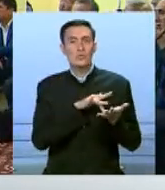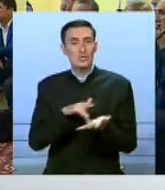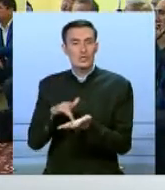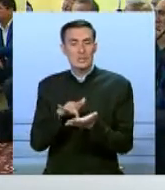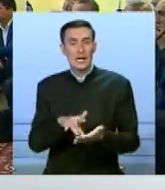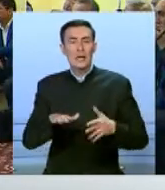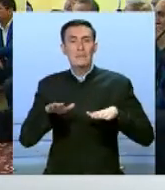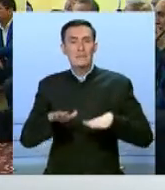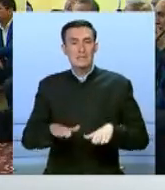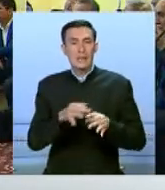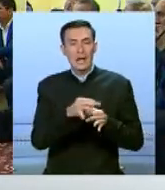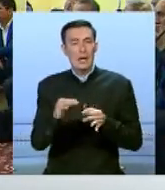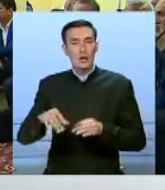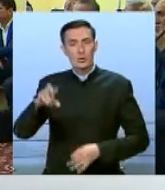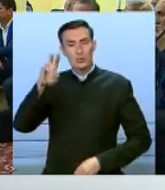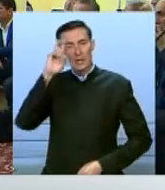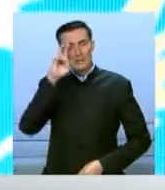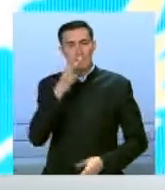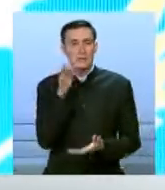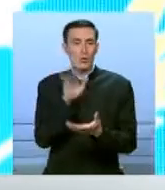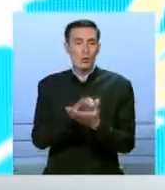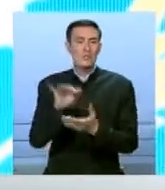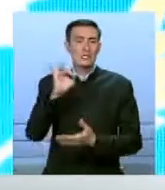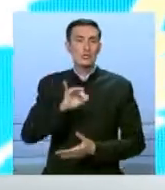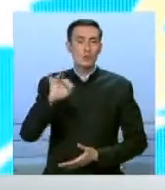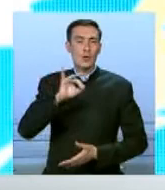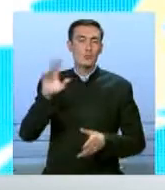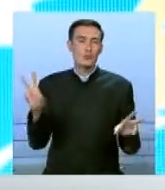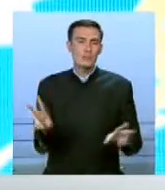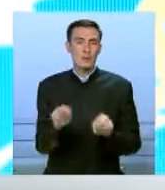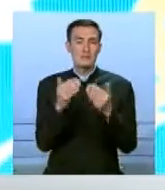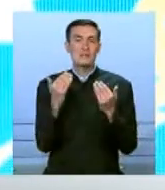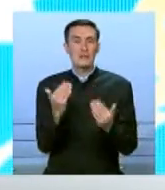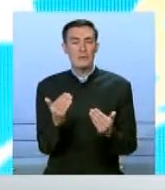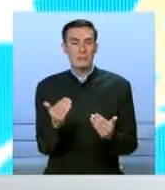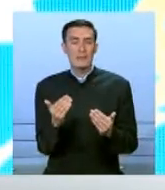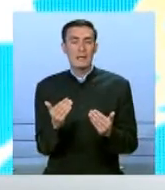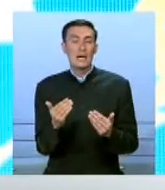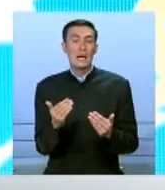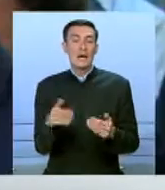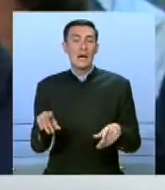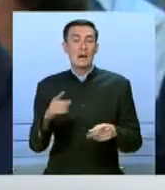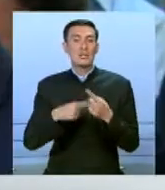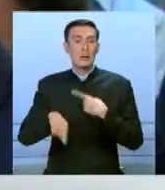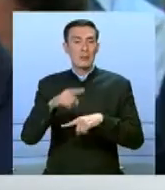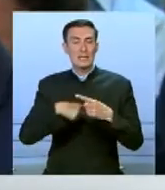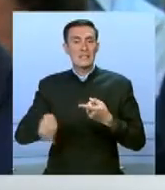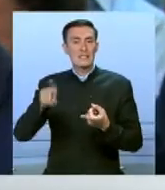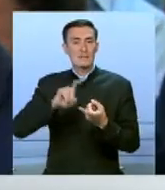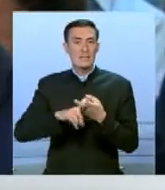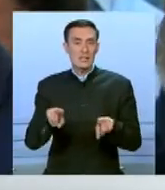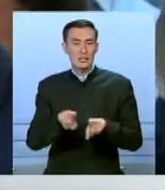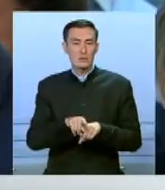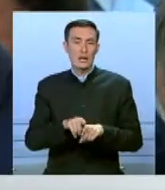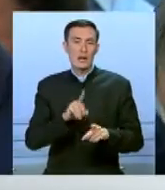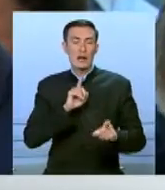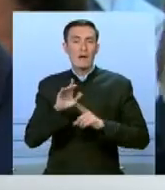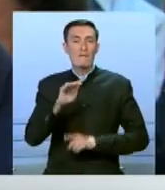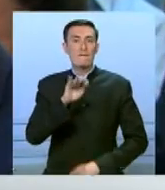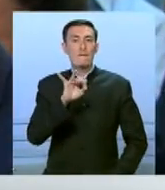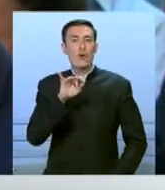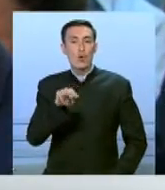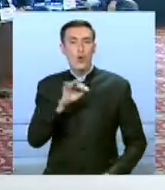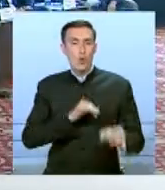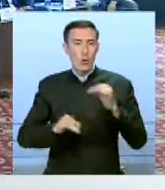туристических местах нашего государства, познакомиться с историями успеха современников страны. Обратная связь будет работать в виде форума, рассказали